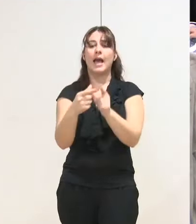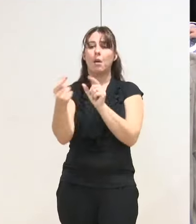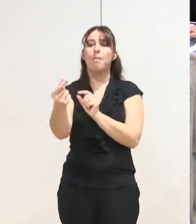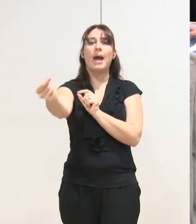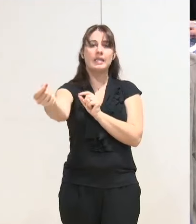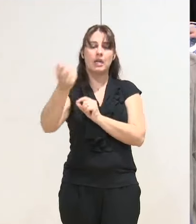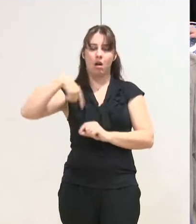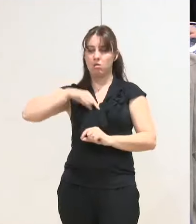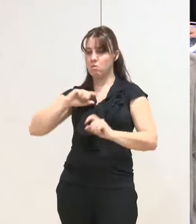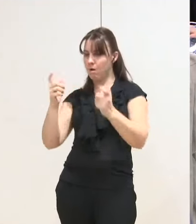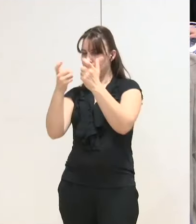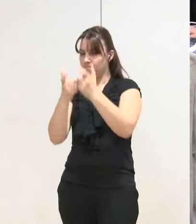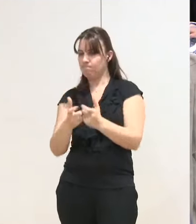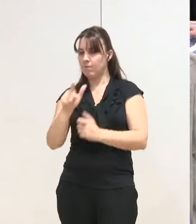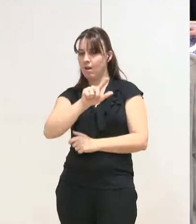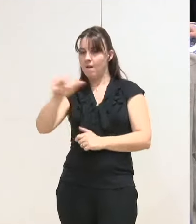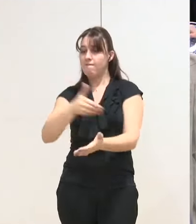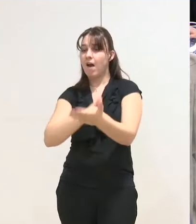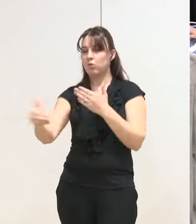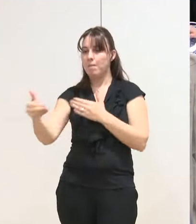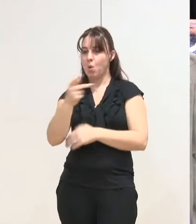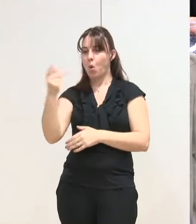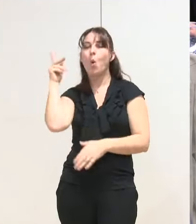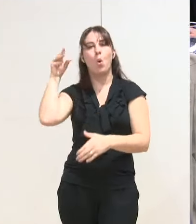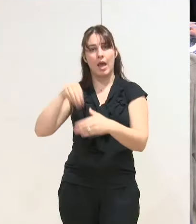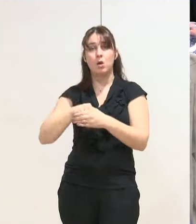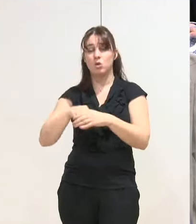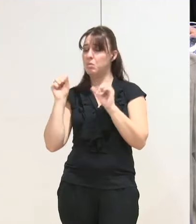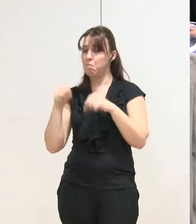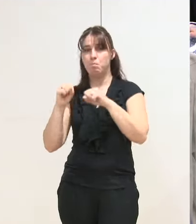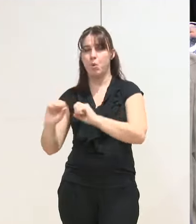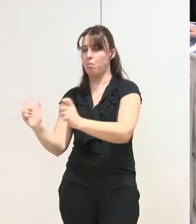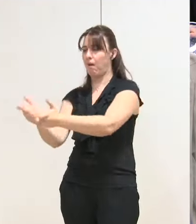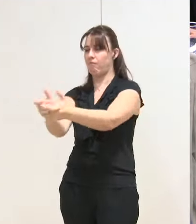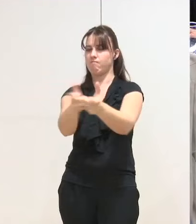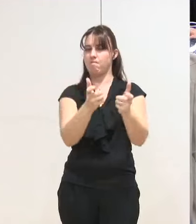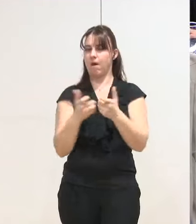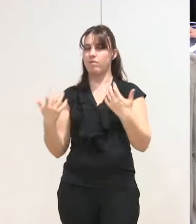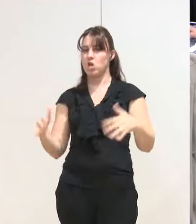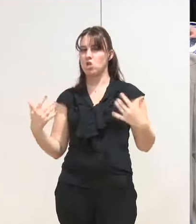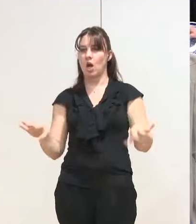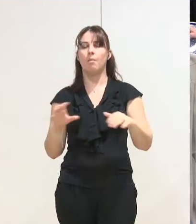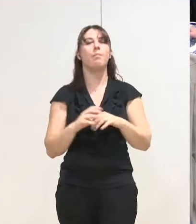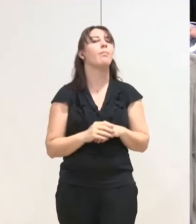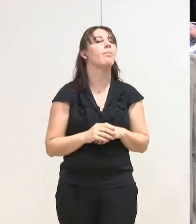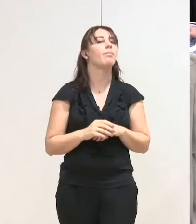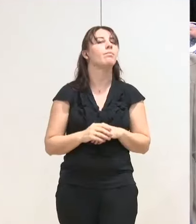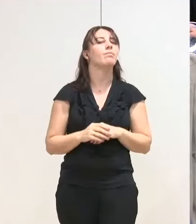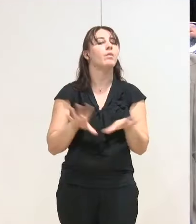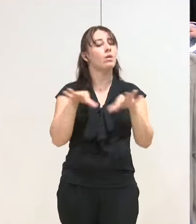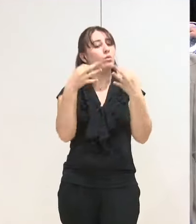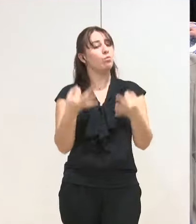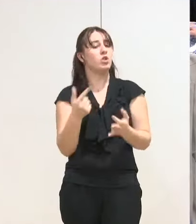identifier 23 millions d'euros d'économie possible un budget 2014